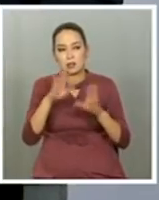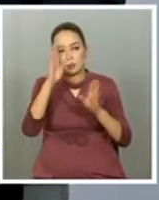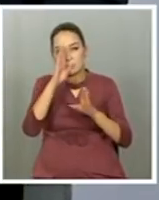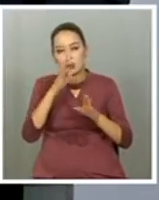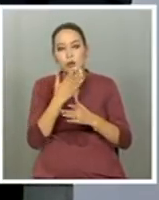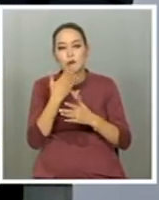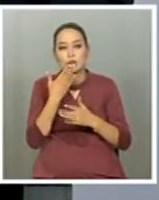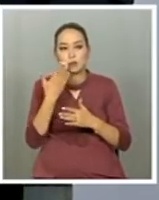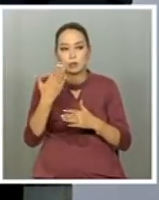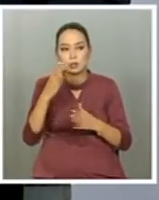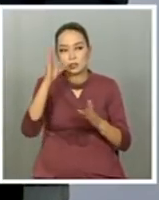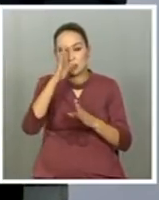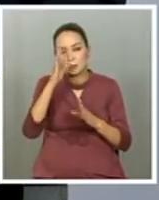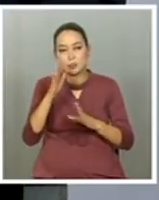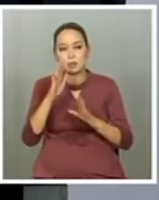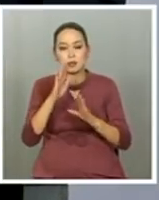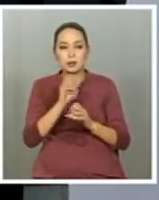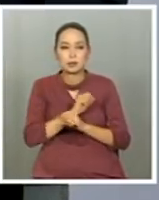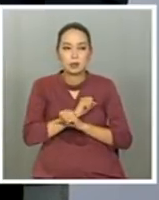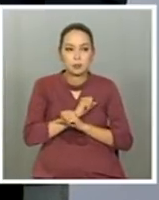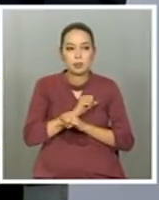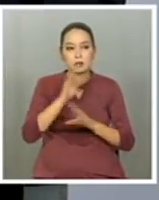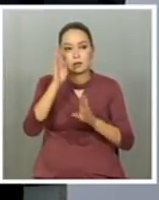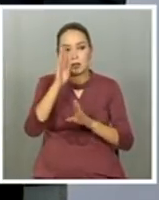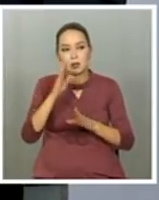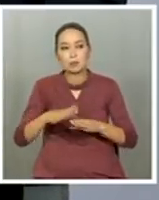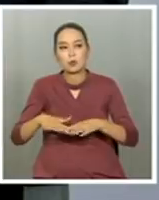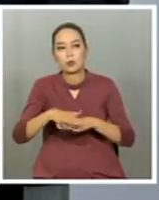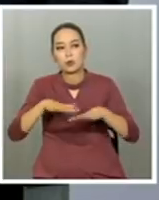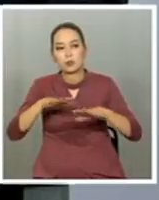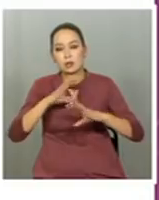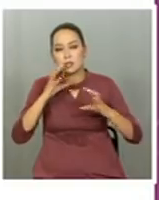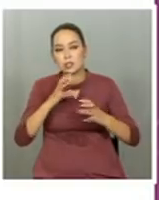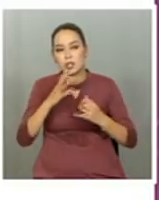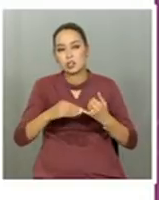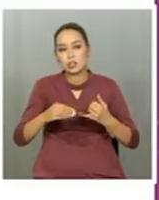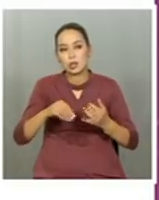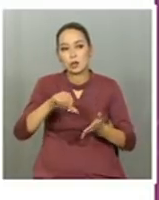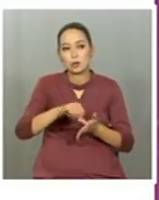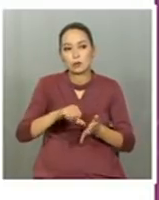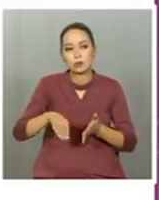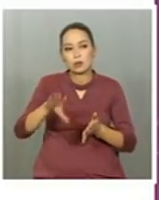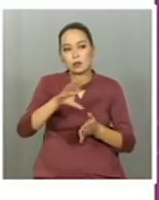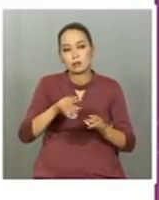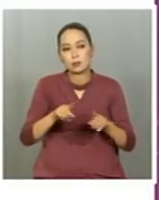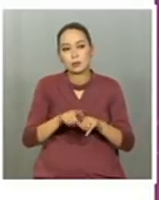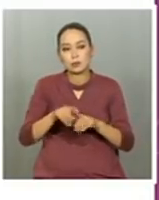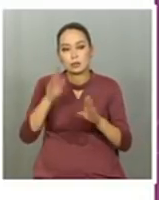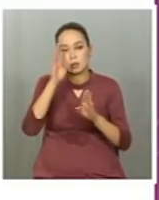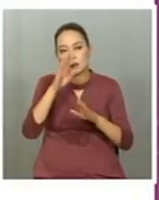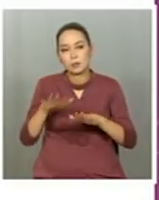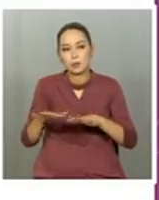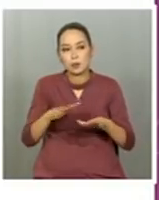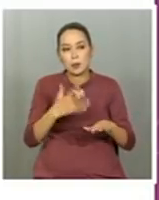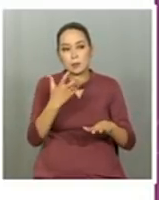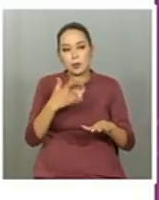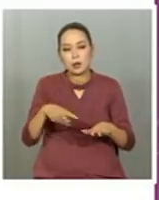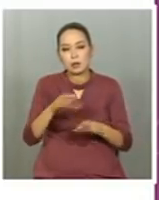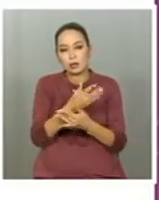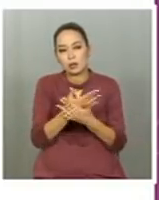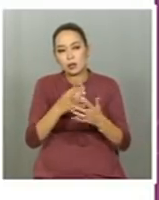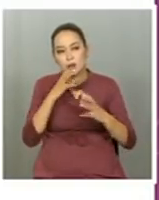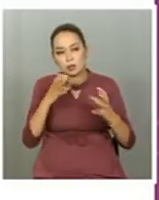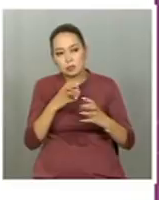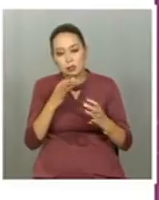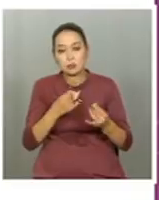саябақтарға, табиғи қорықтарға сақталған жер учаскелері мен акваторияларындағы табиғат объектілері мен биологиялық алуантүрлілікті сақтау және